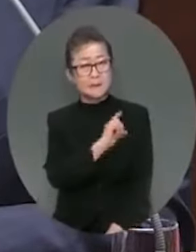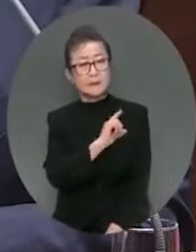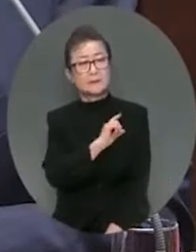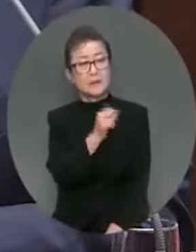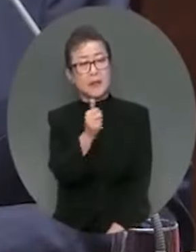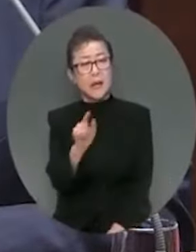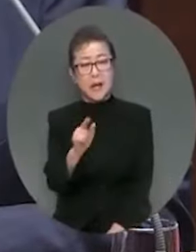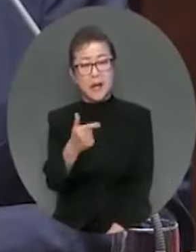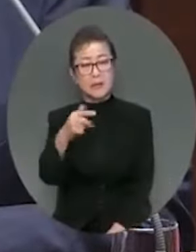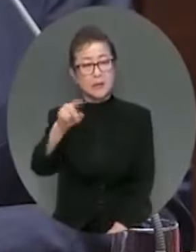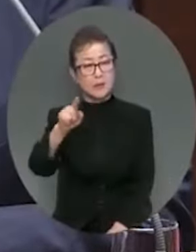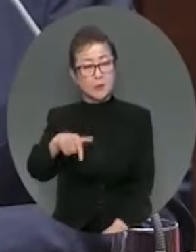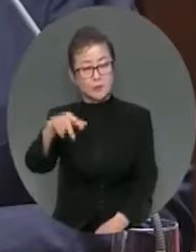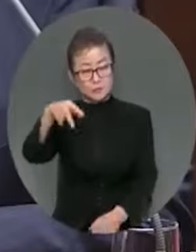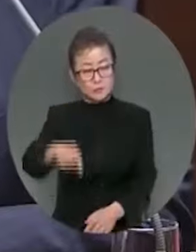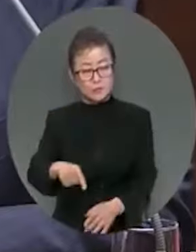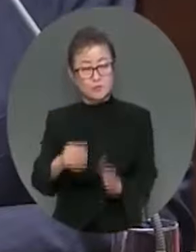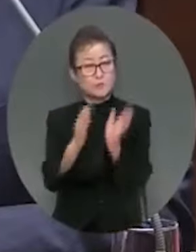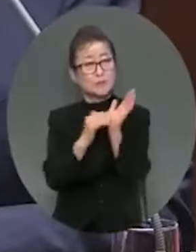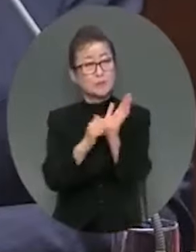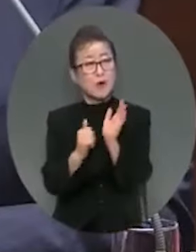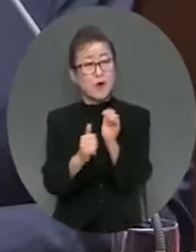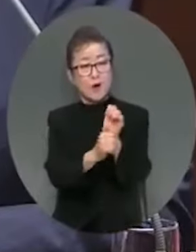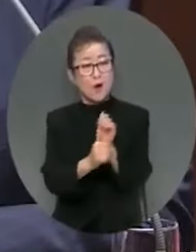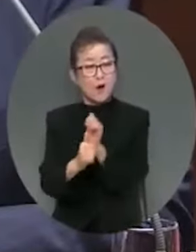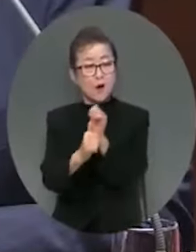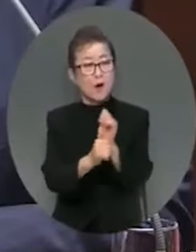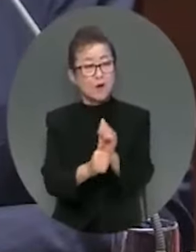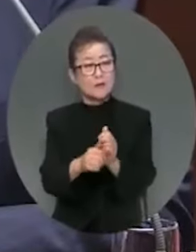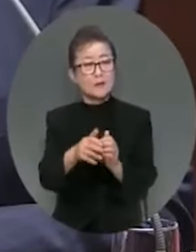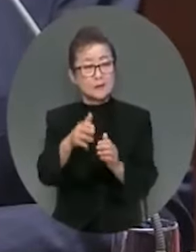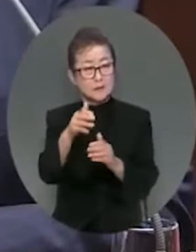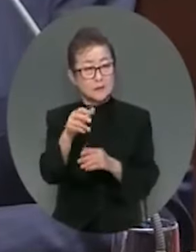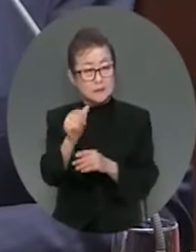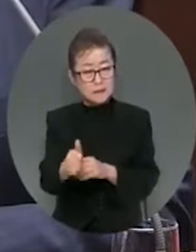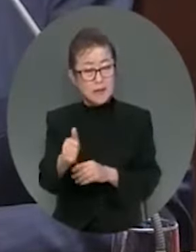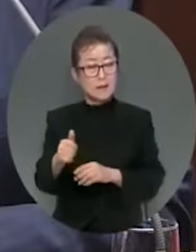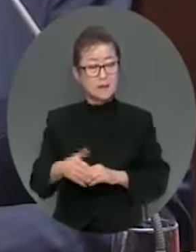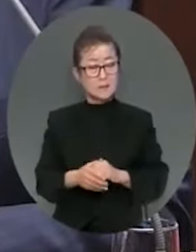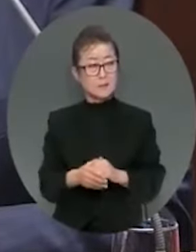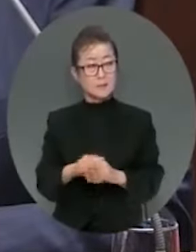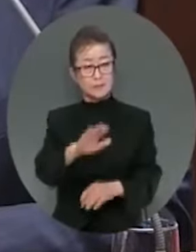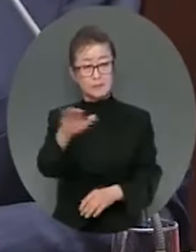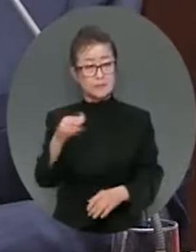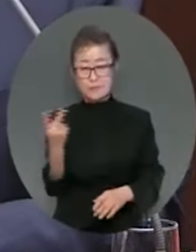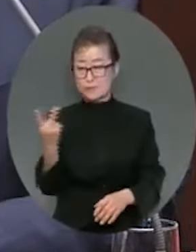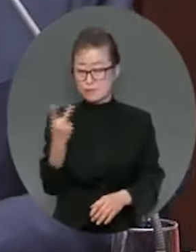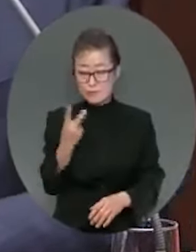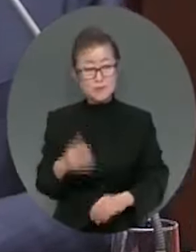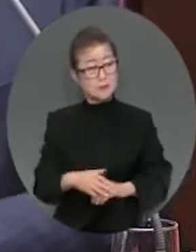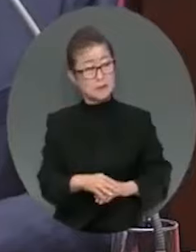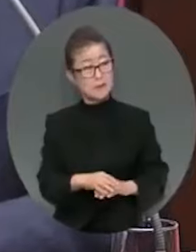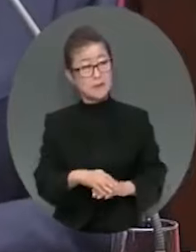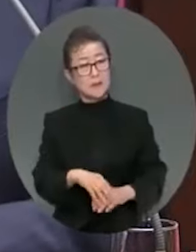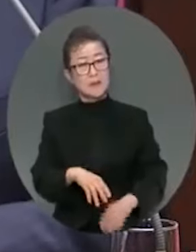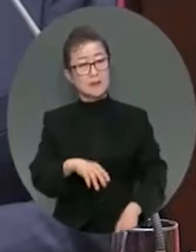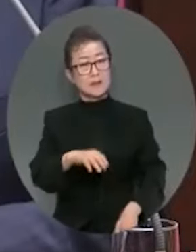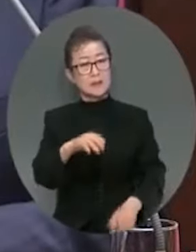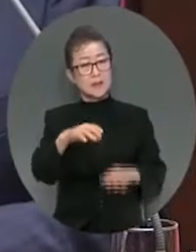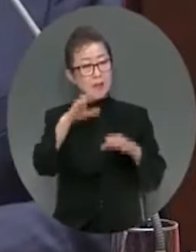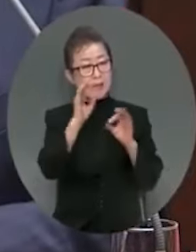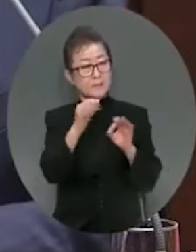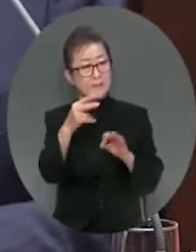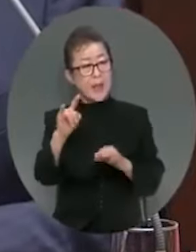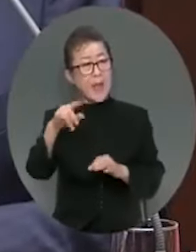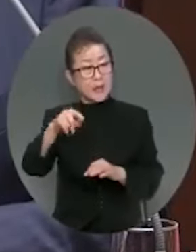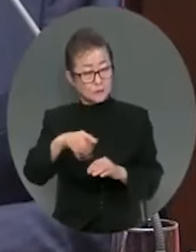하셨잖아요. 제가 비서실장 했잖아요. 제가 추천해서 오셨잖아요. 우리가 김대중 대통령 모시면서 IMF 외환위기도